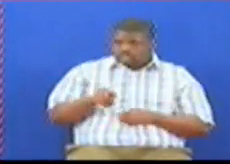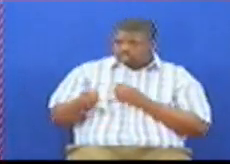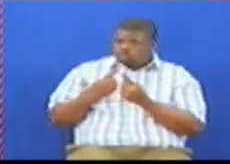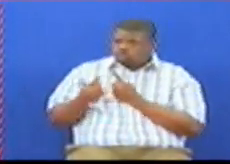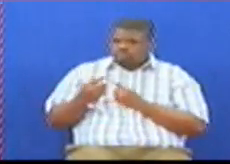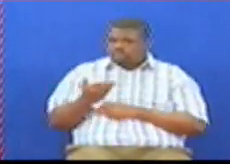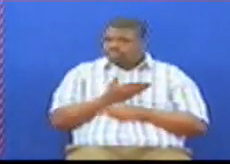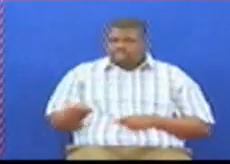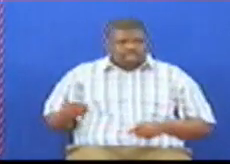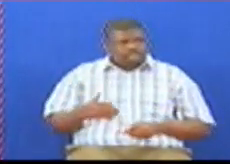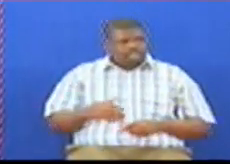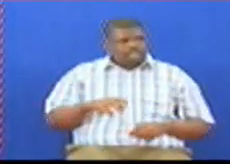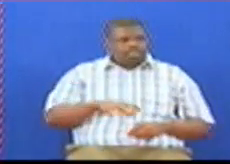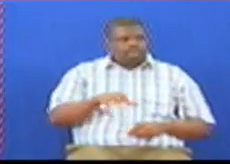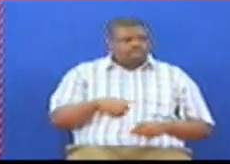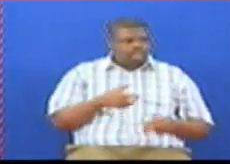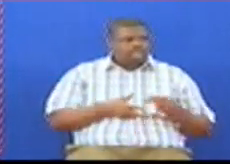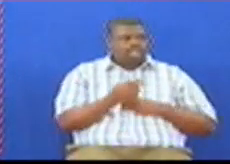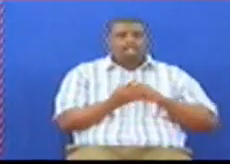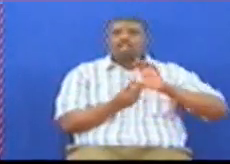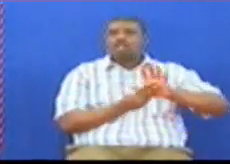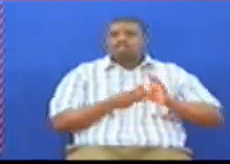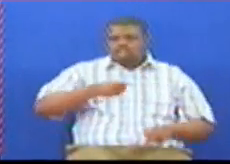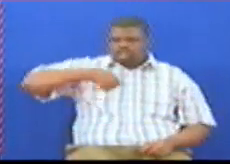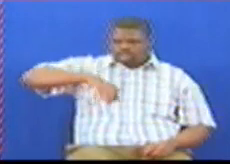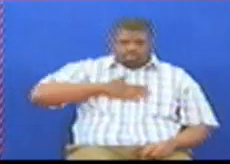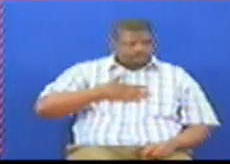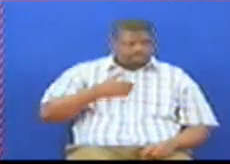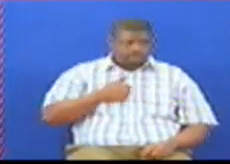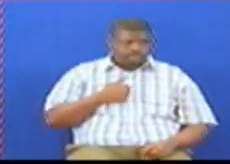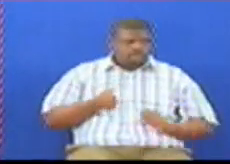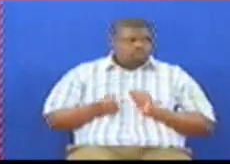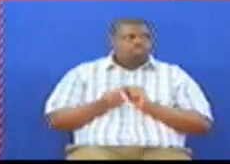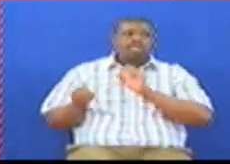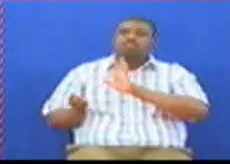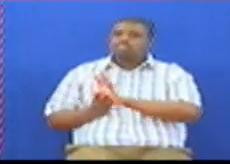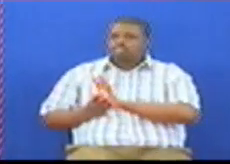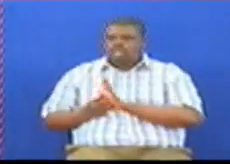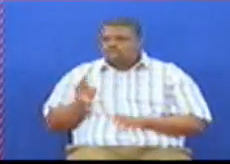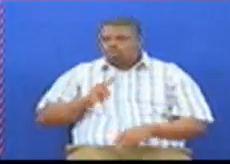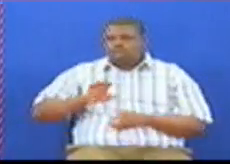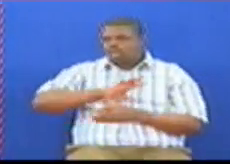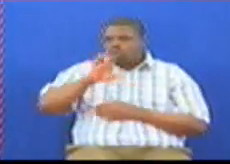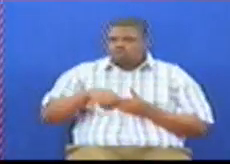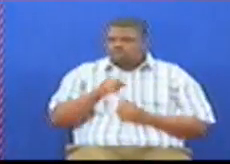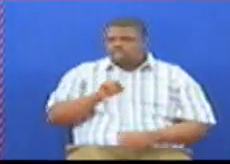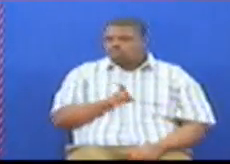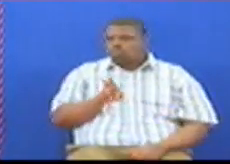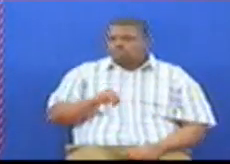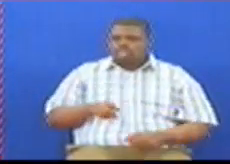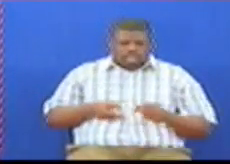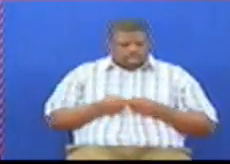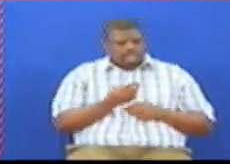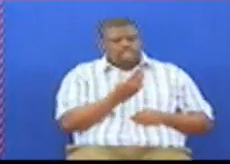wengine, majimbo mengine yanakata 8. Sisi jimbo langu mimi linakata 19. Wilaya nzima ya Igunga inakata